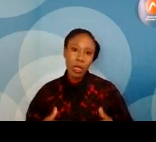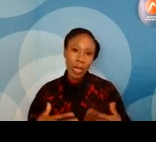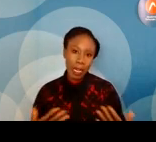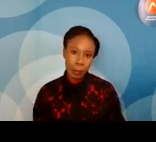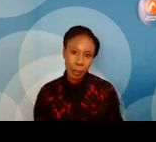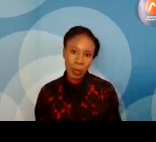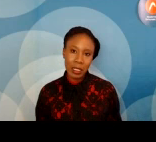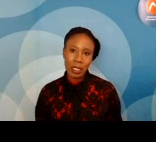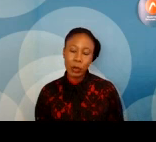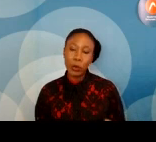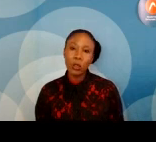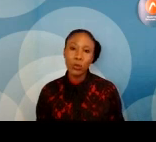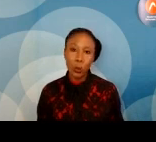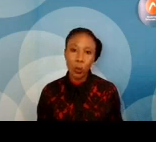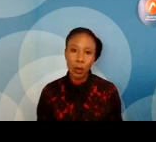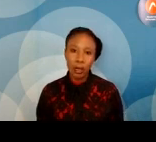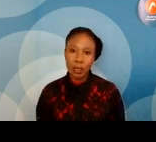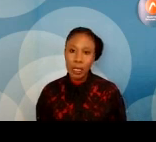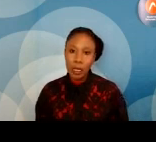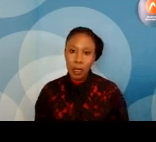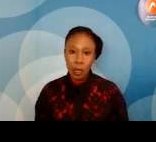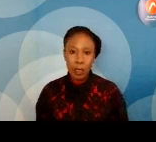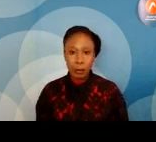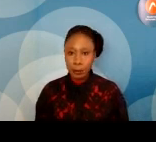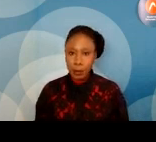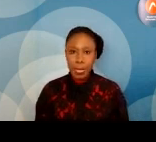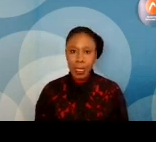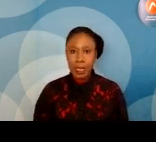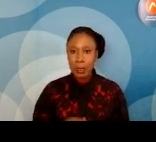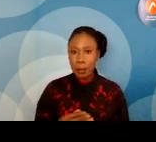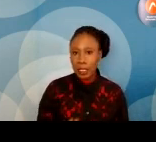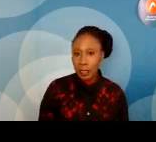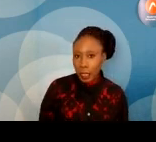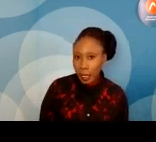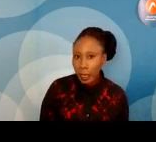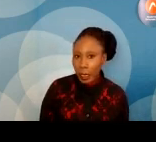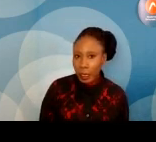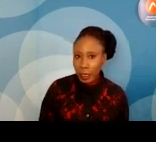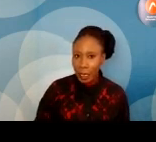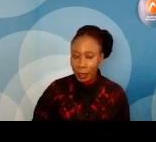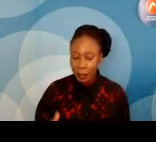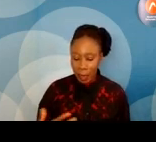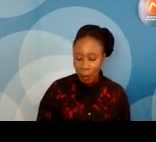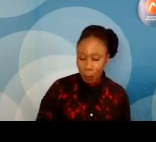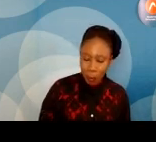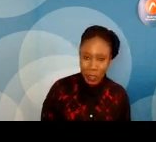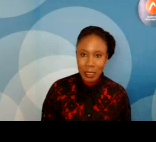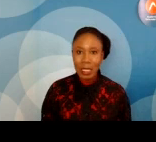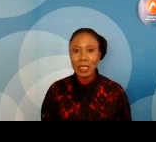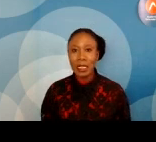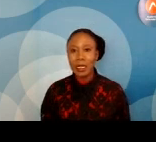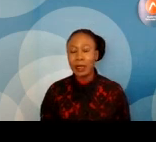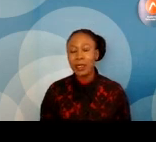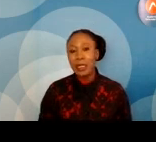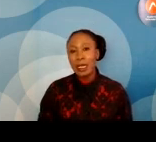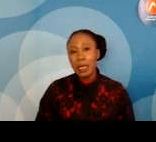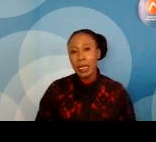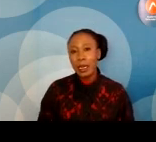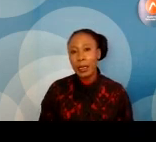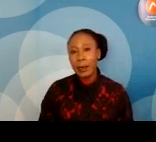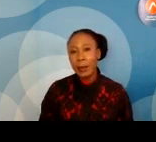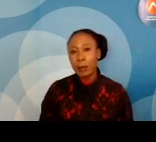på arbetsplatsen utifrån att ja, men man inte kan anpassas eller